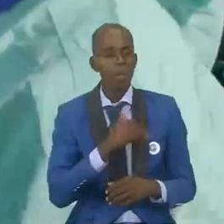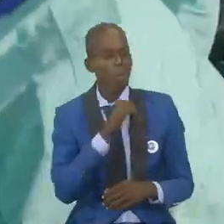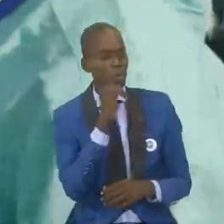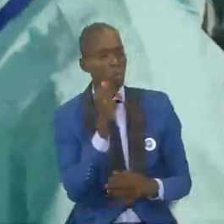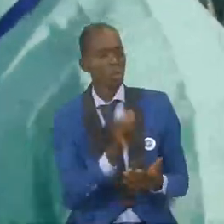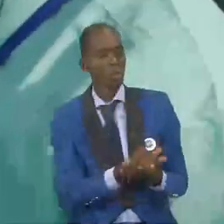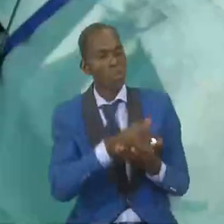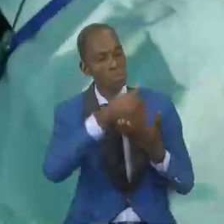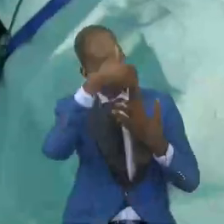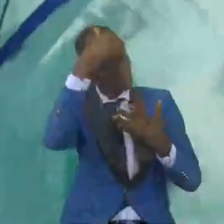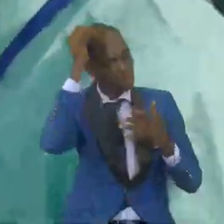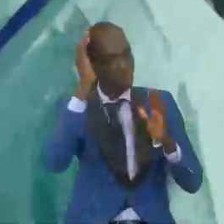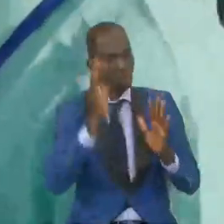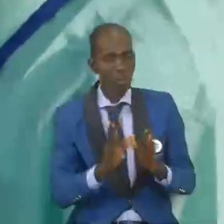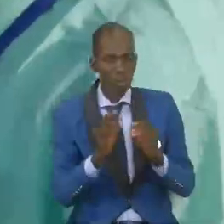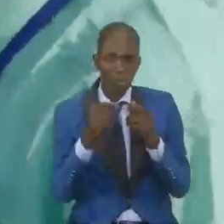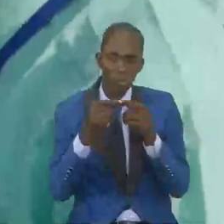demeurer.